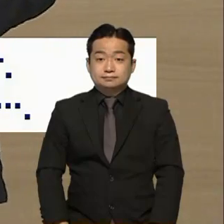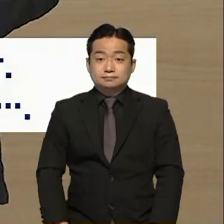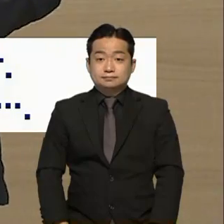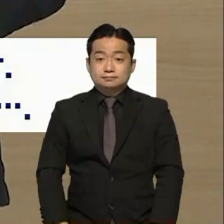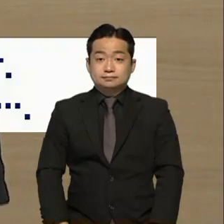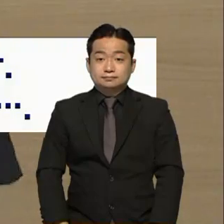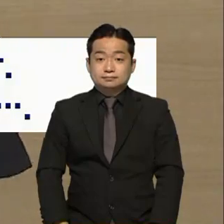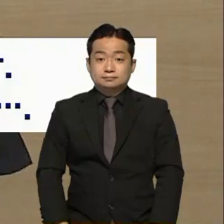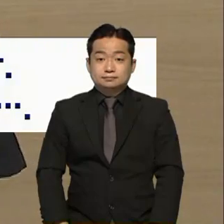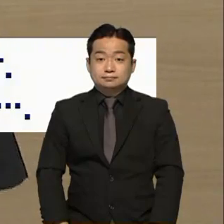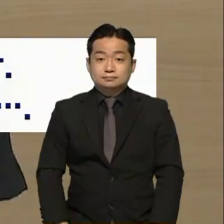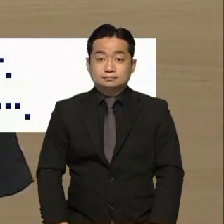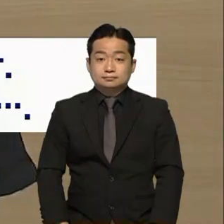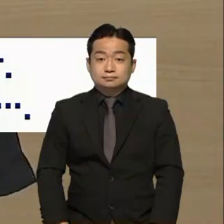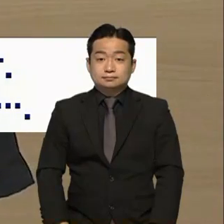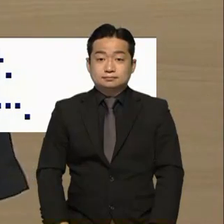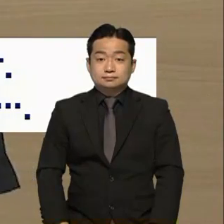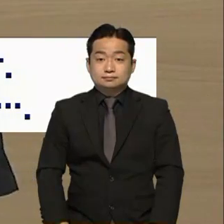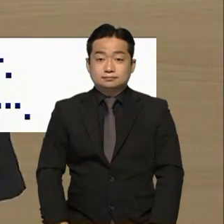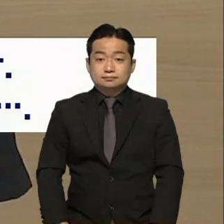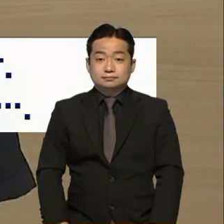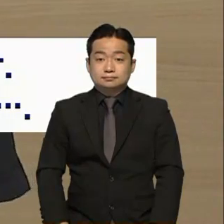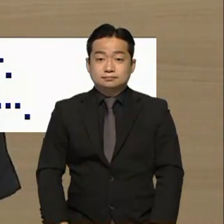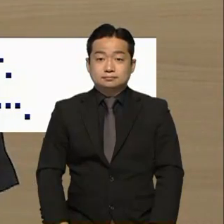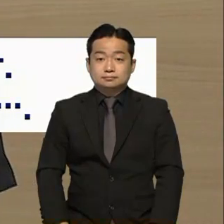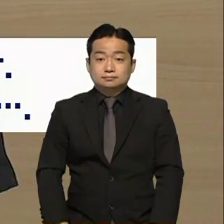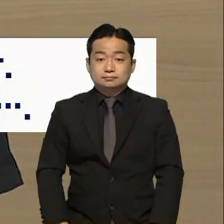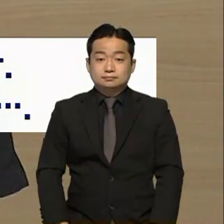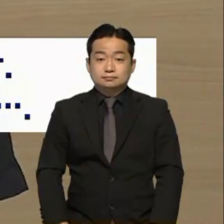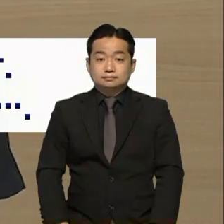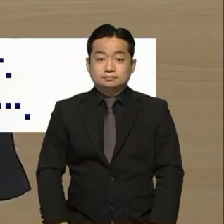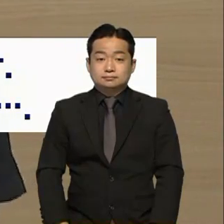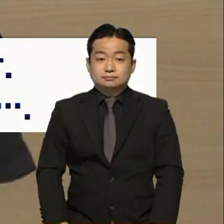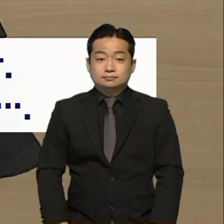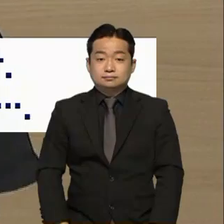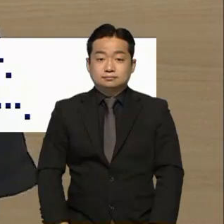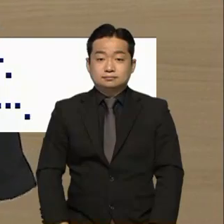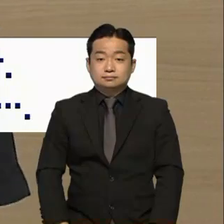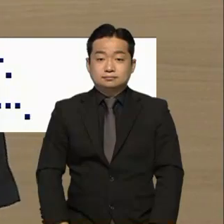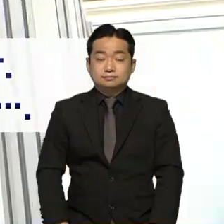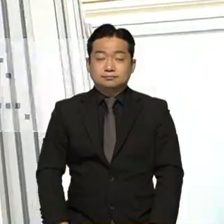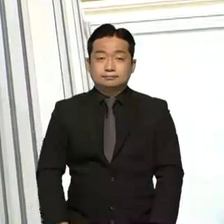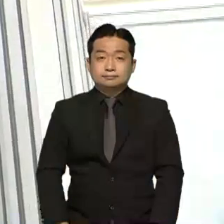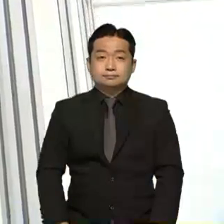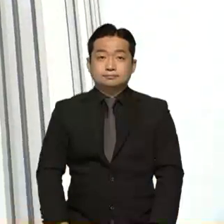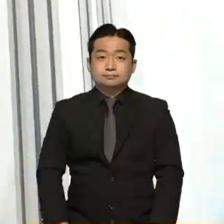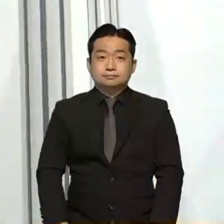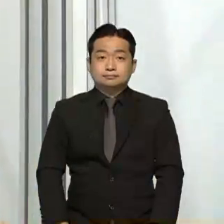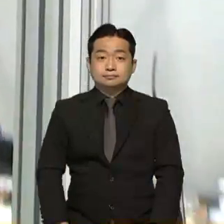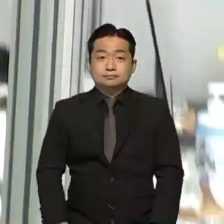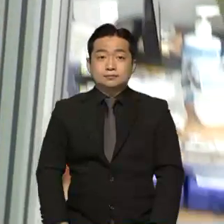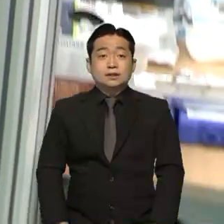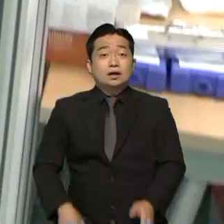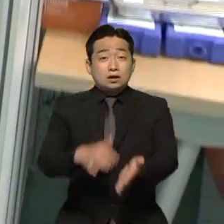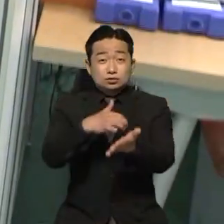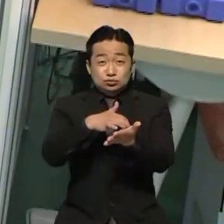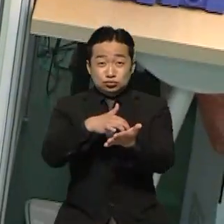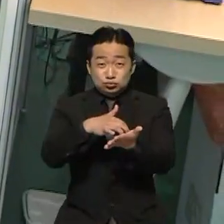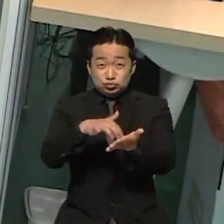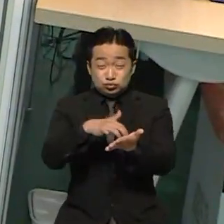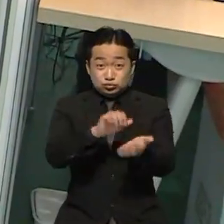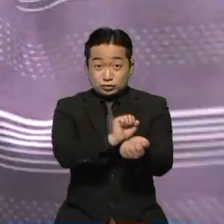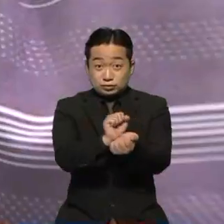내에서 치명률로는 세 번째, 인구당 사망자 수는 다섯 번째로. 수차례 유행의 파고를 넘은